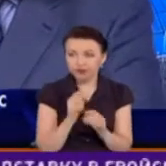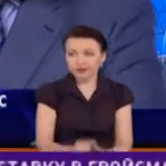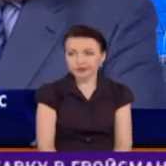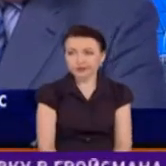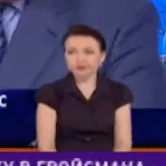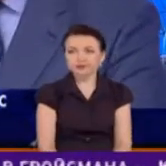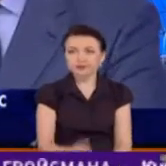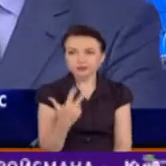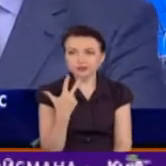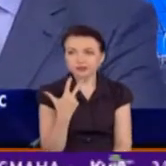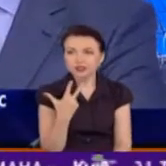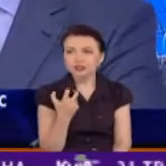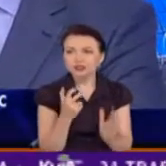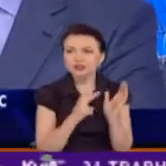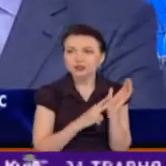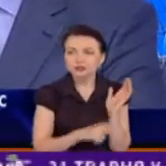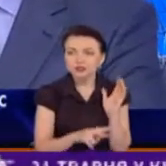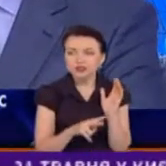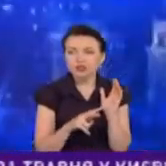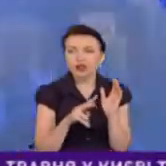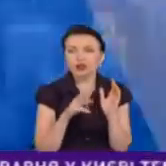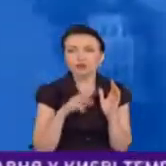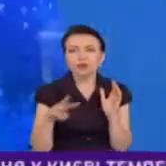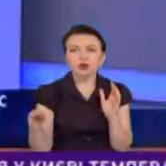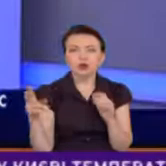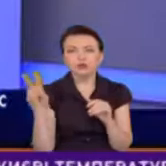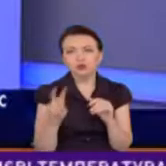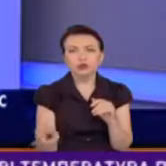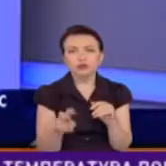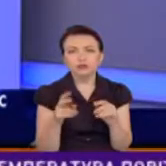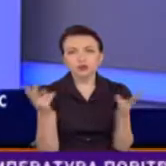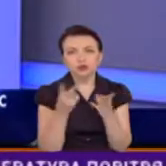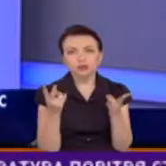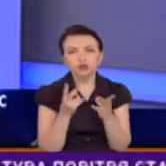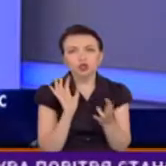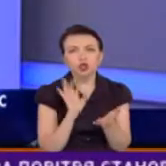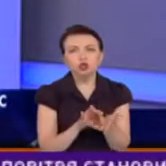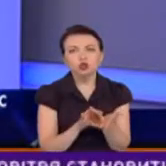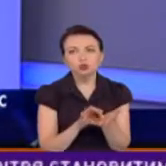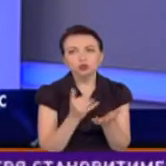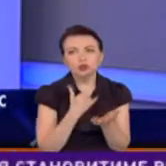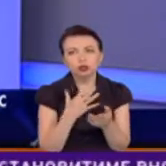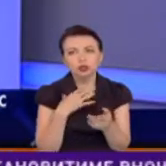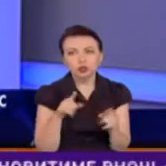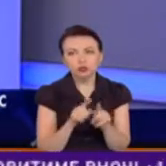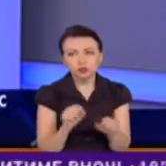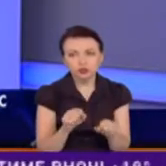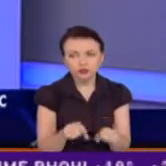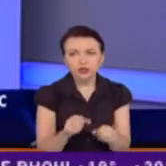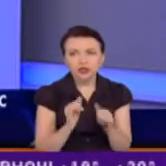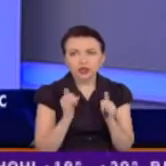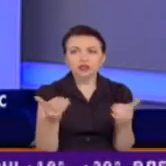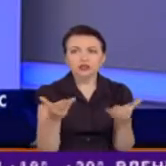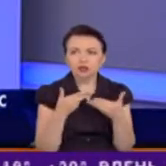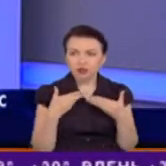треба було. 378 мільйонів доларів, це про що говорив пан Олексій, потрібно для того, щоб ми мали таку можливість. Але для нас...